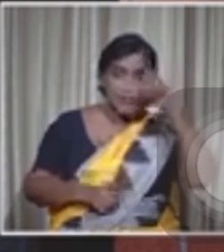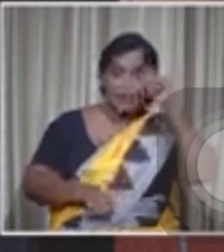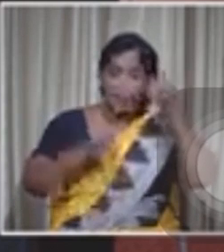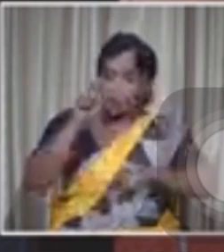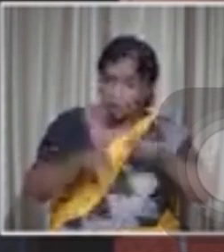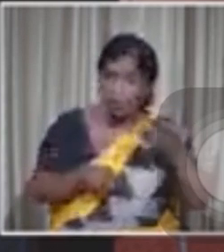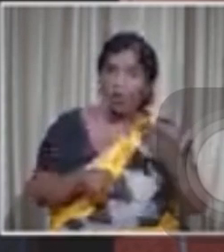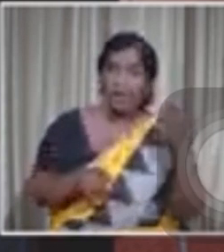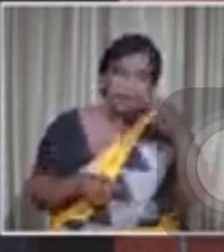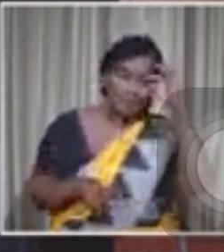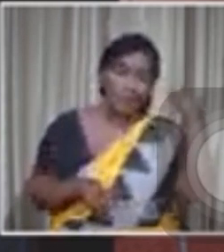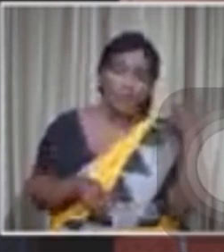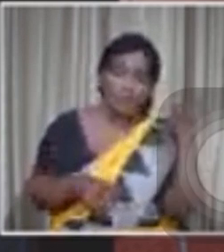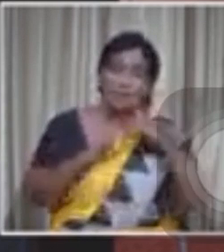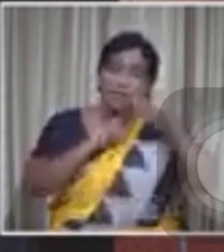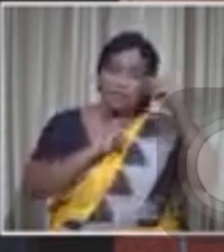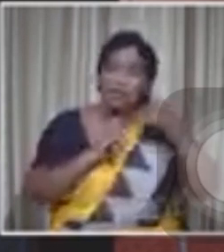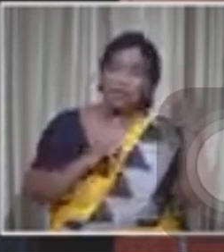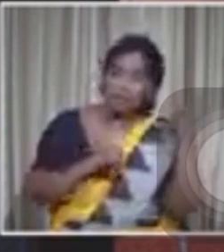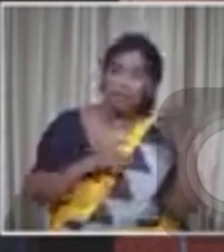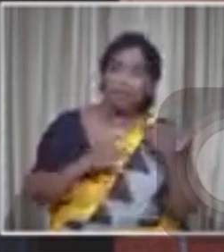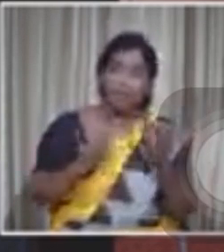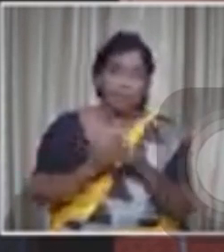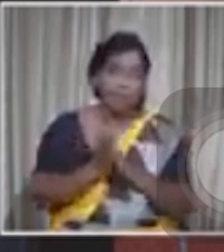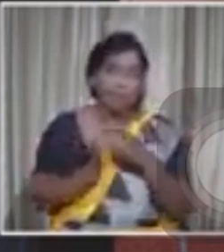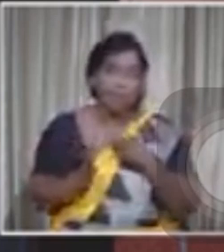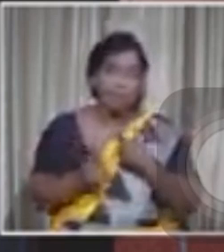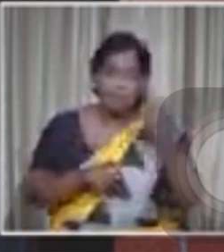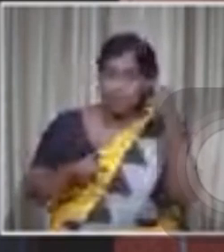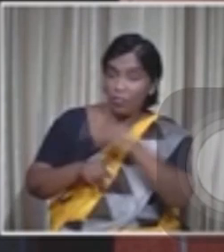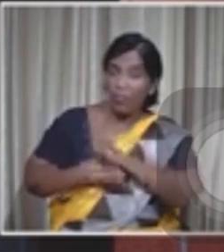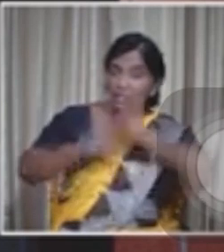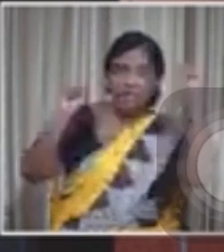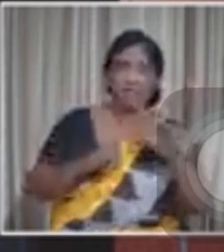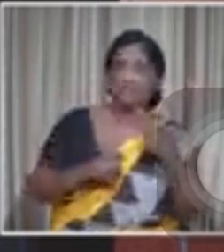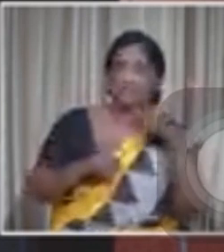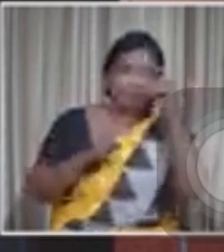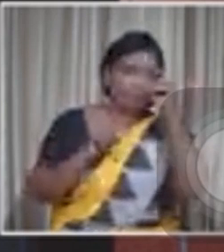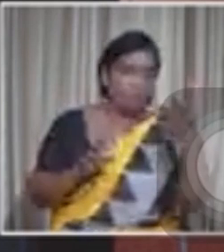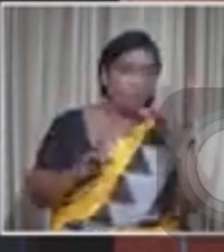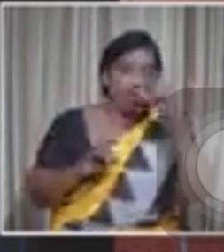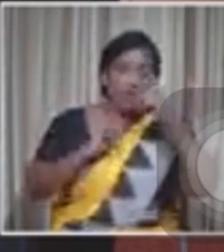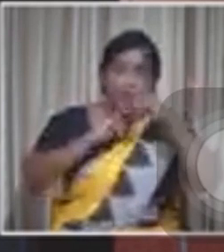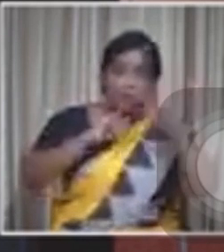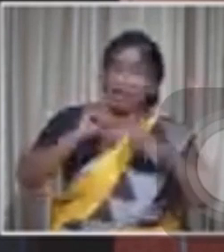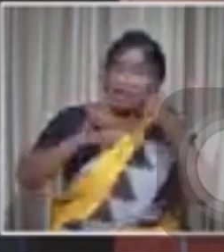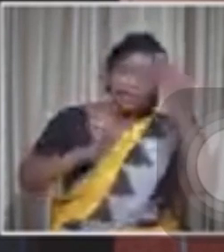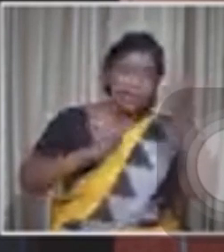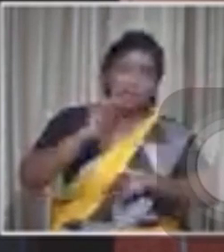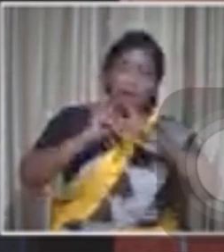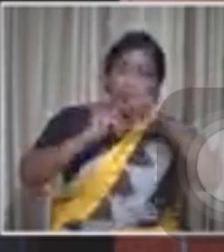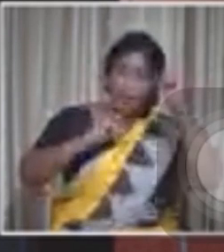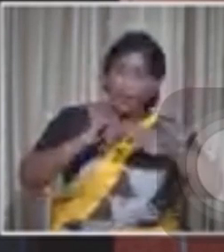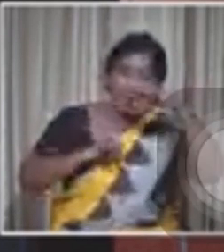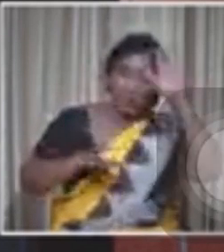மாணவன் எங்களுக்காக தெருக்களிலே இறங்கியதை நாங்கள் பார்க்கவில்லை. யாழ்ப்பாண பல்கலைக்கழகத்திலே படிக்கின்ற சிங்கள மாணவர்கள், கிளிநொச்சி பல்கலைக்கழகத்திலே படிக்கின்ற